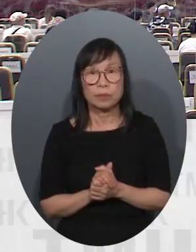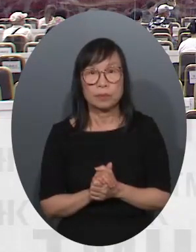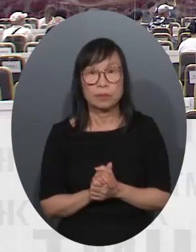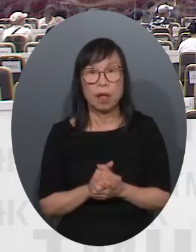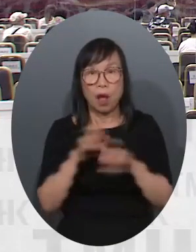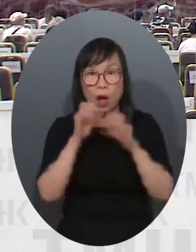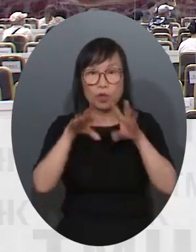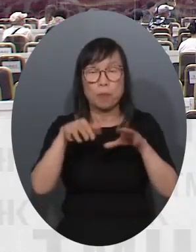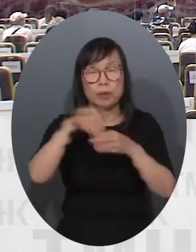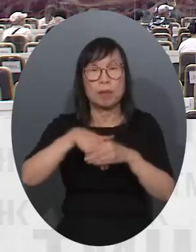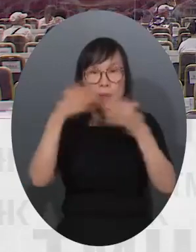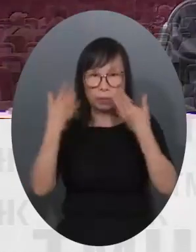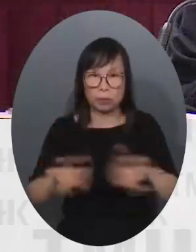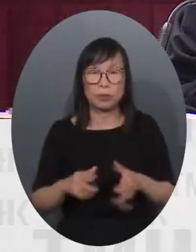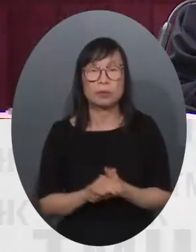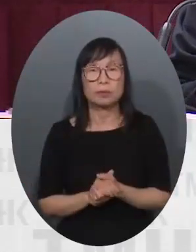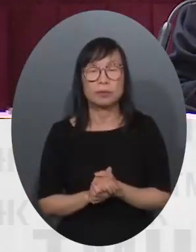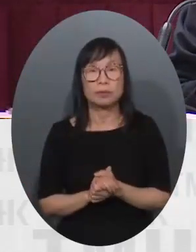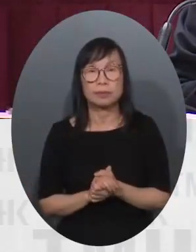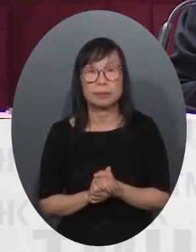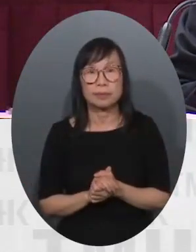我宣布投票結束。